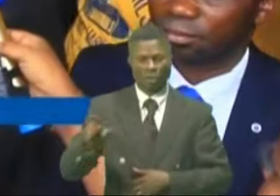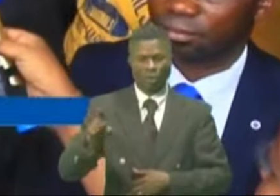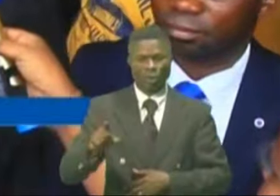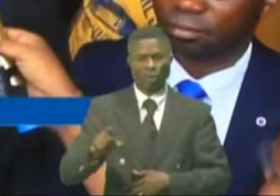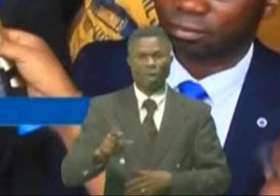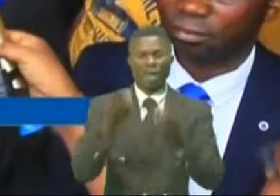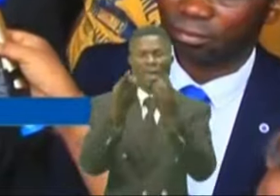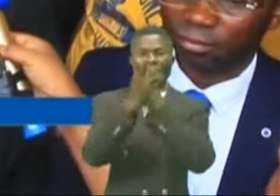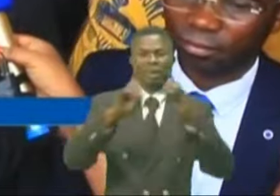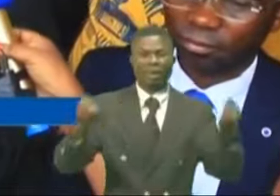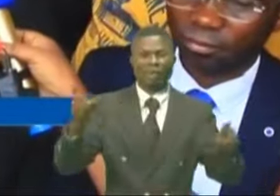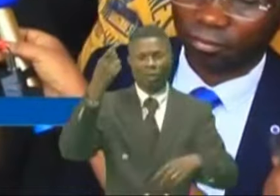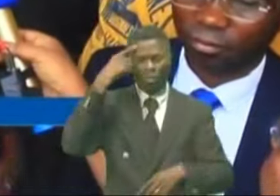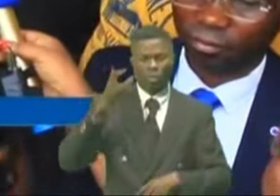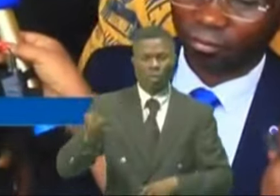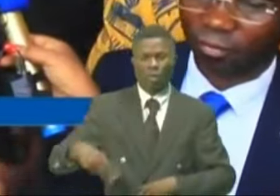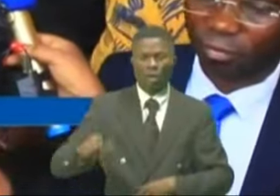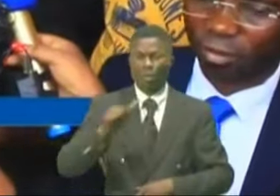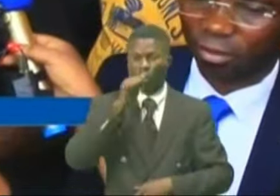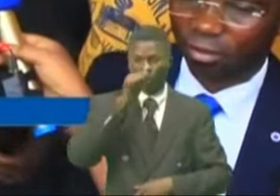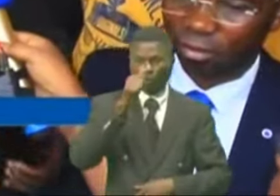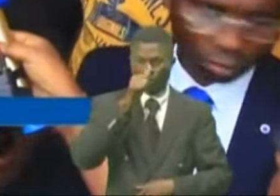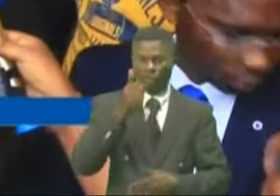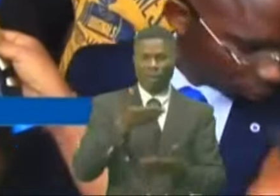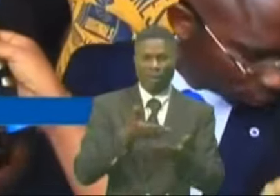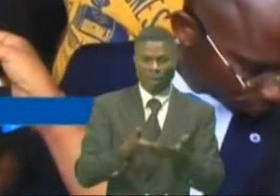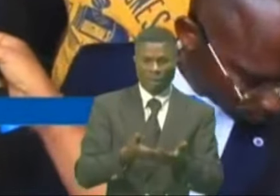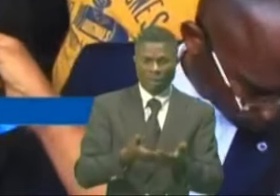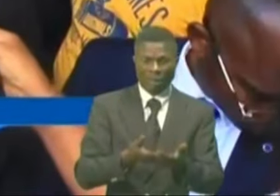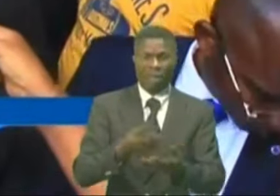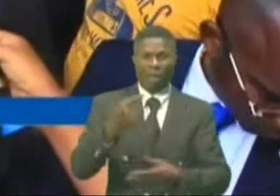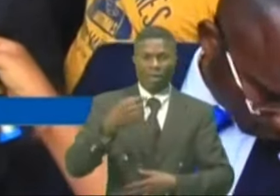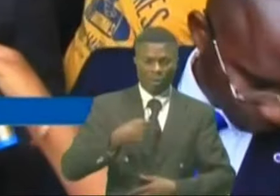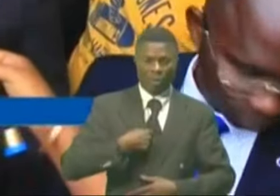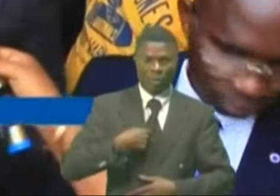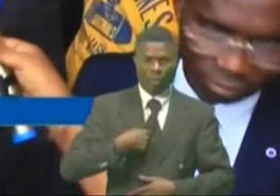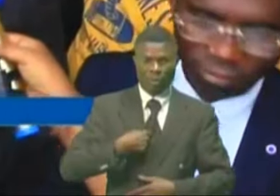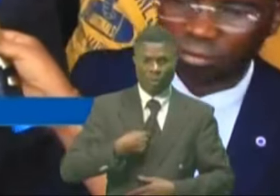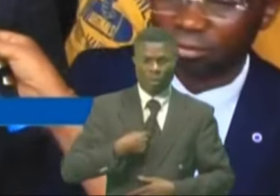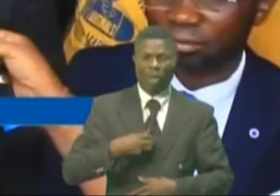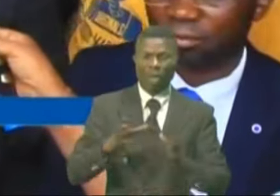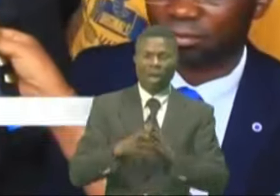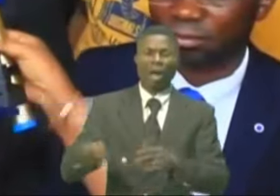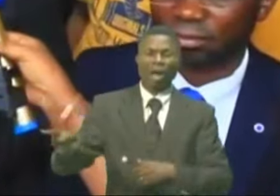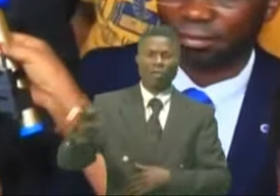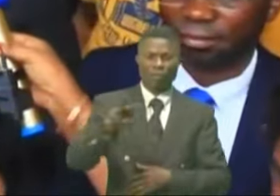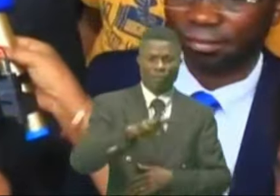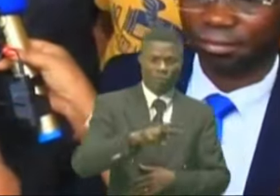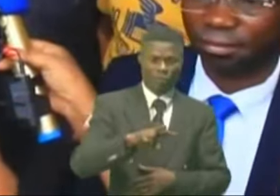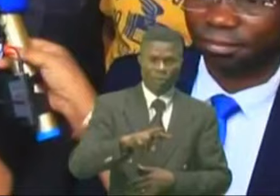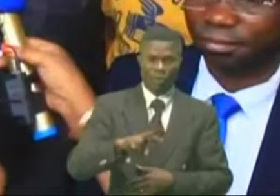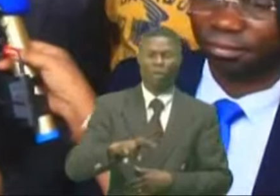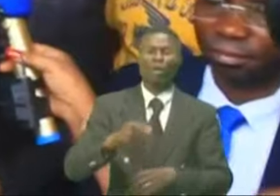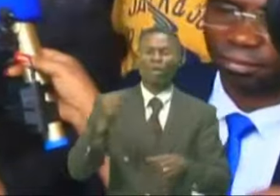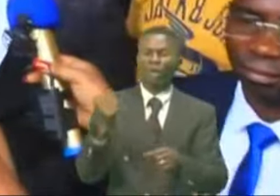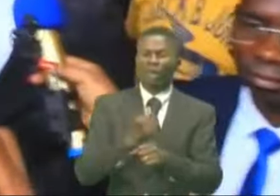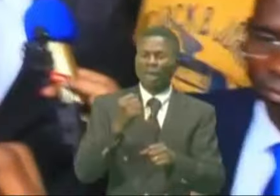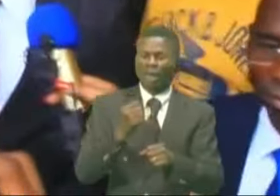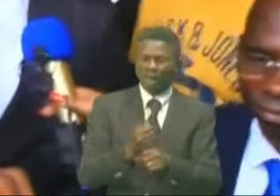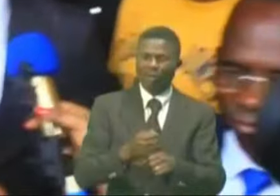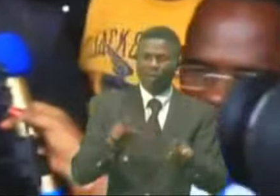de la province du Maïndombe. Parce que moi et Maurice, nous allons imprimer une gestion